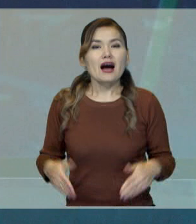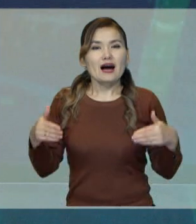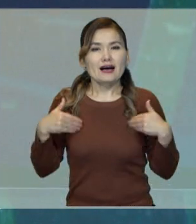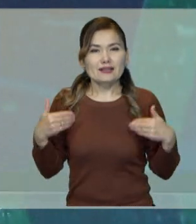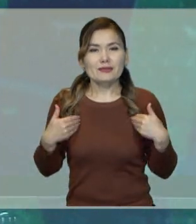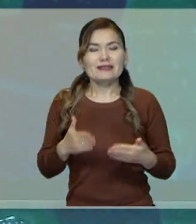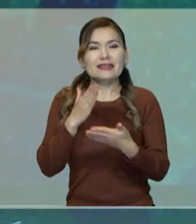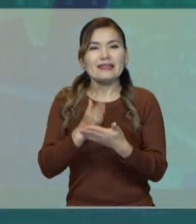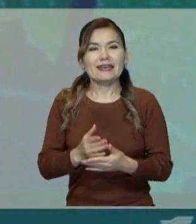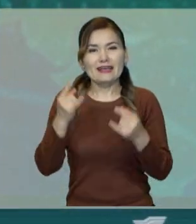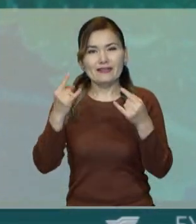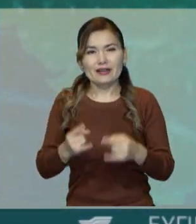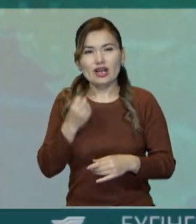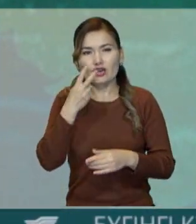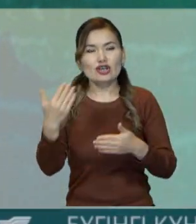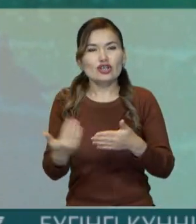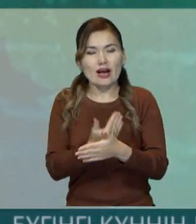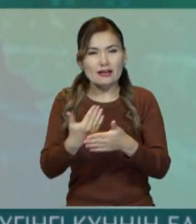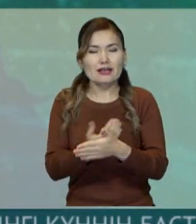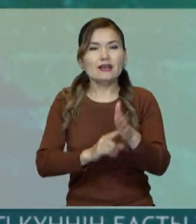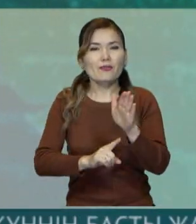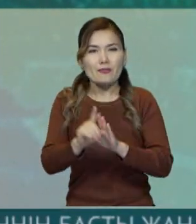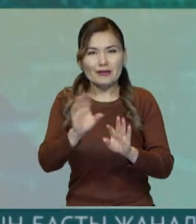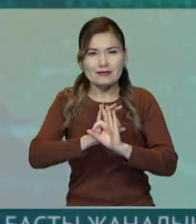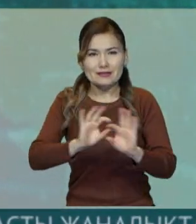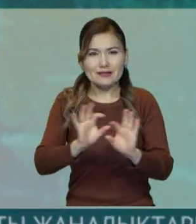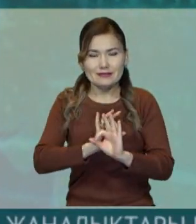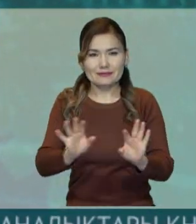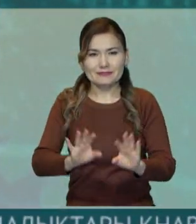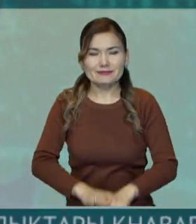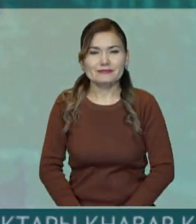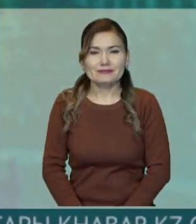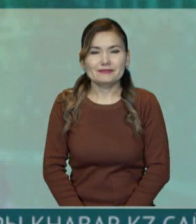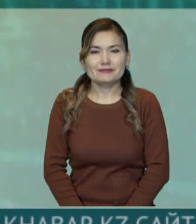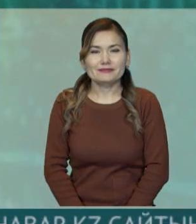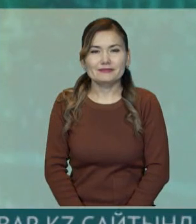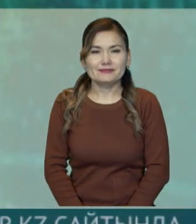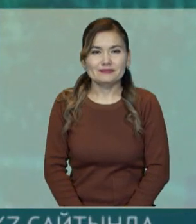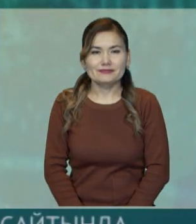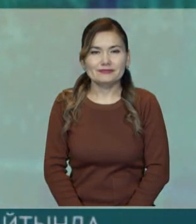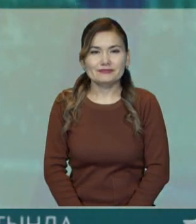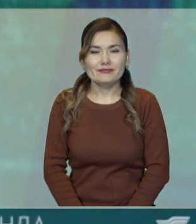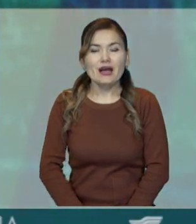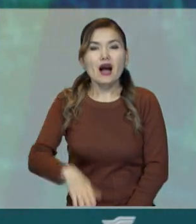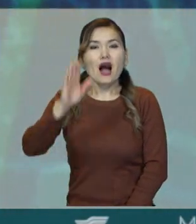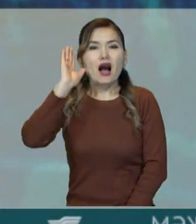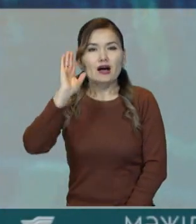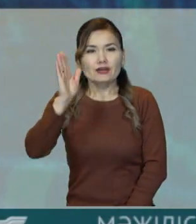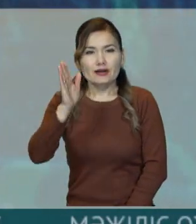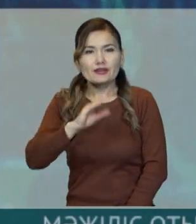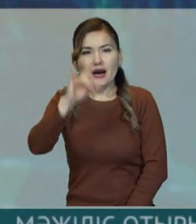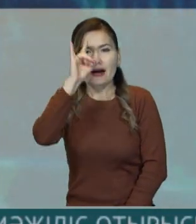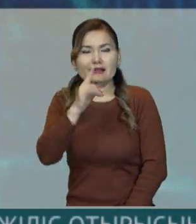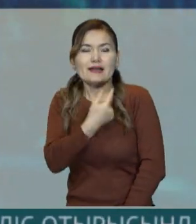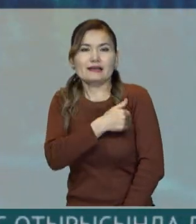Ассаламу алейкум, тікелей эфирде түскі жаңалықтармен Ғани Өтепбайұлы, ал сурда аудармада Самал Жантемір. Алда уақытта елде